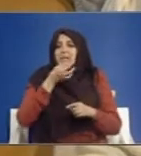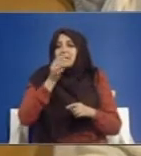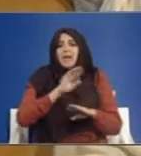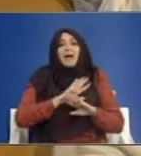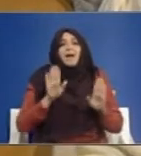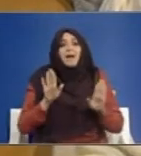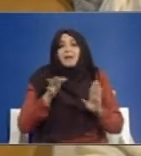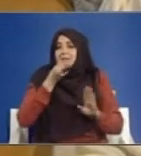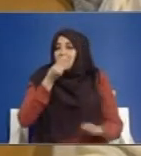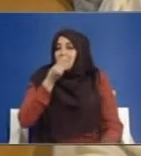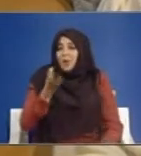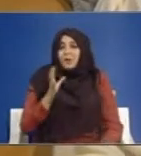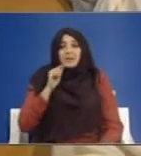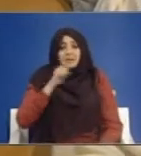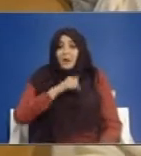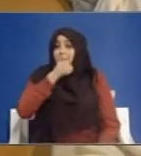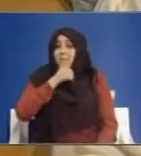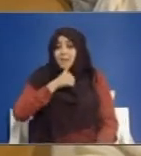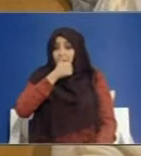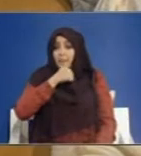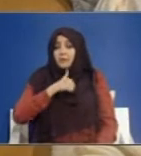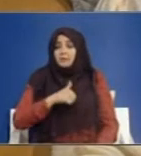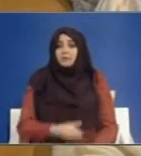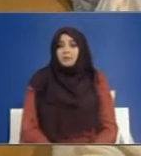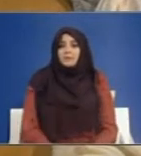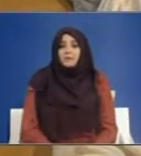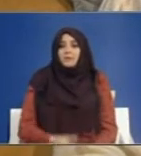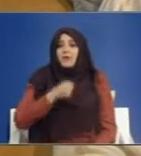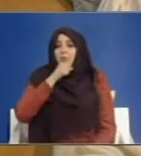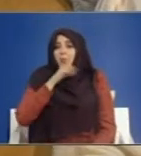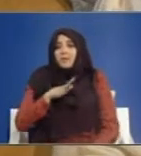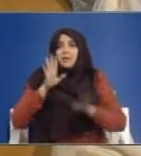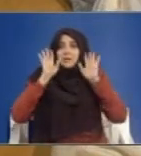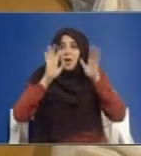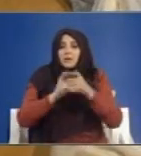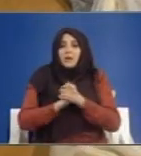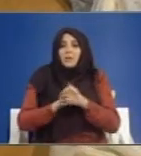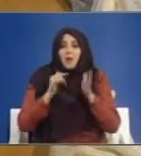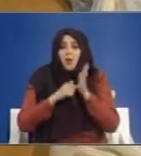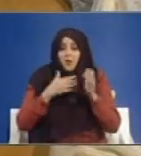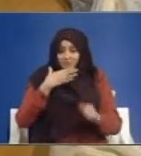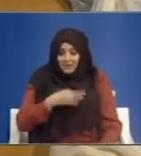إلا خيرا، هذا صبر. هذا صبر. نعم طبعا. هذا صبر. النبي صلى الله عليه